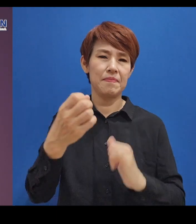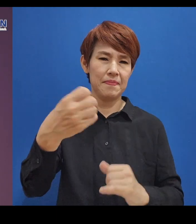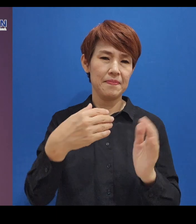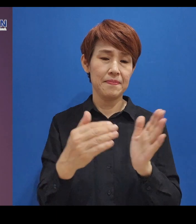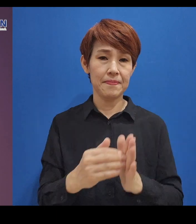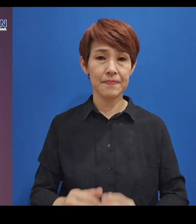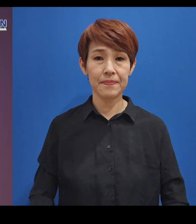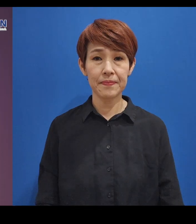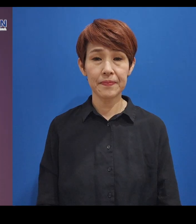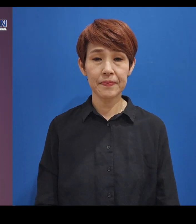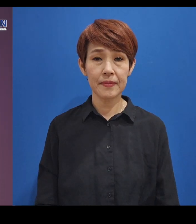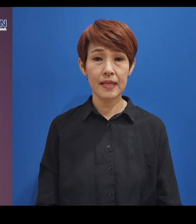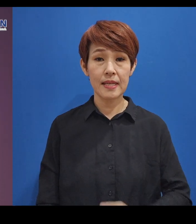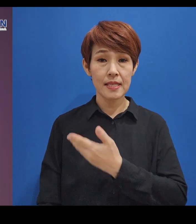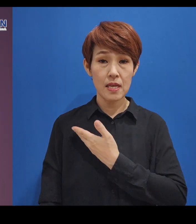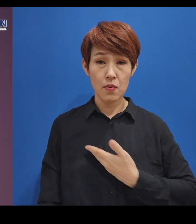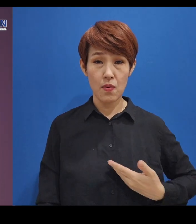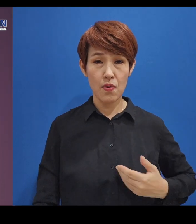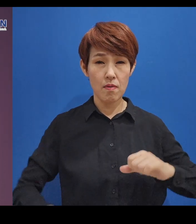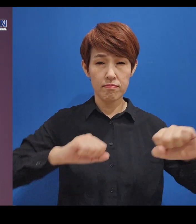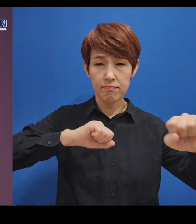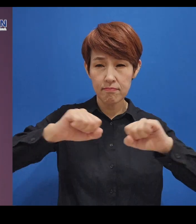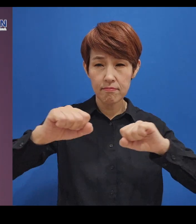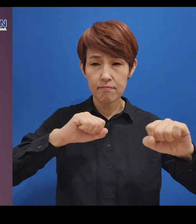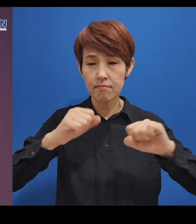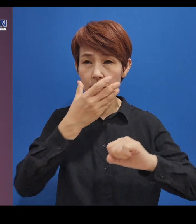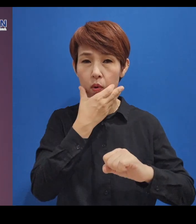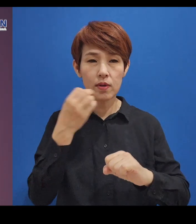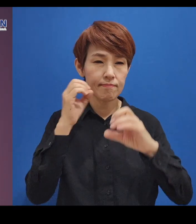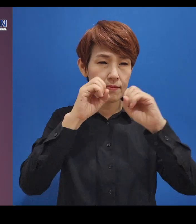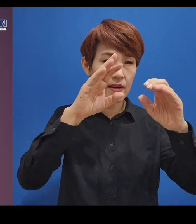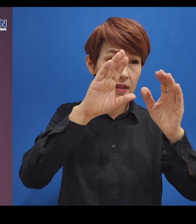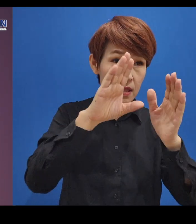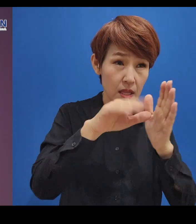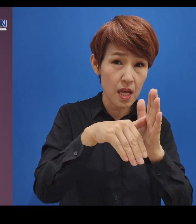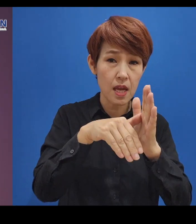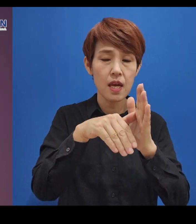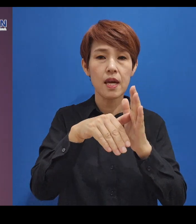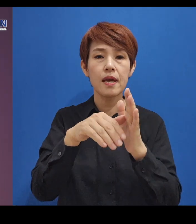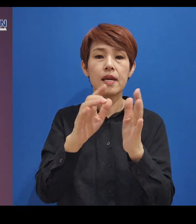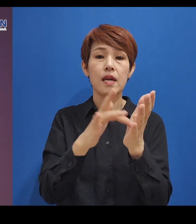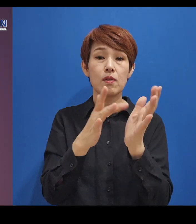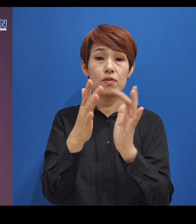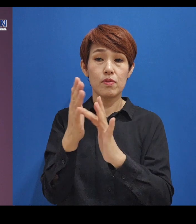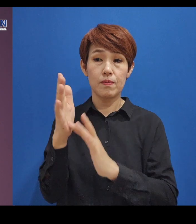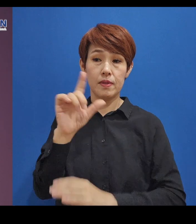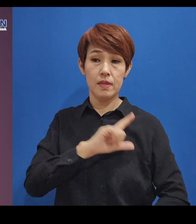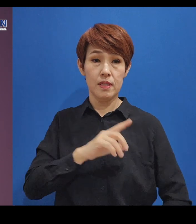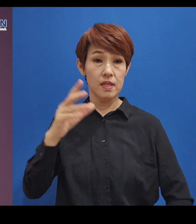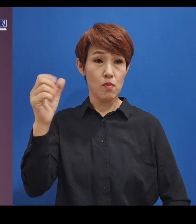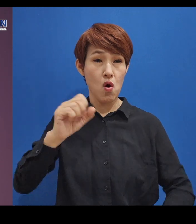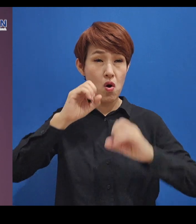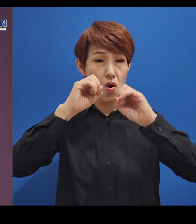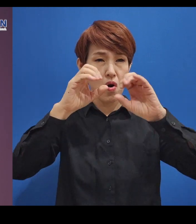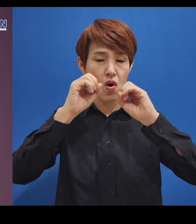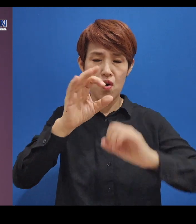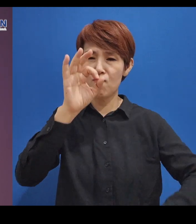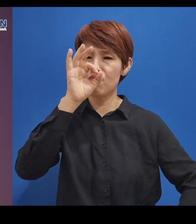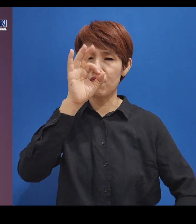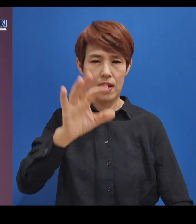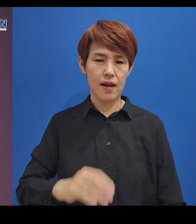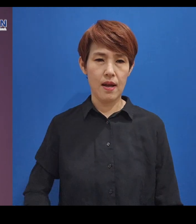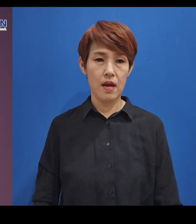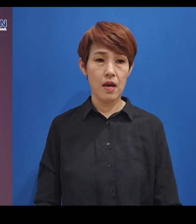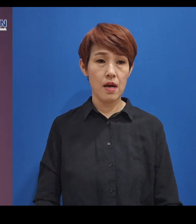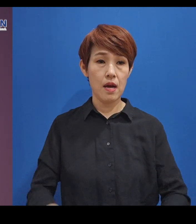사도들이 활동하던 시대는 엄금의 시대였습니다. 예수님의 이름으로 도무지 전하지도 가르치지도